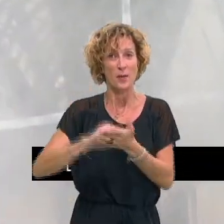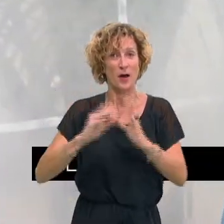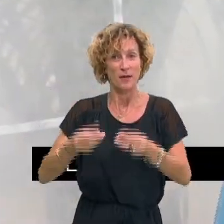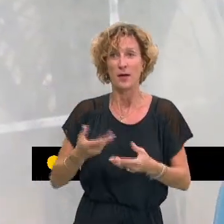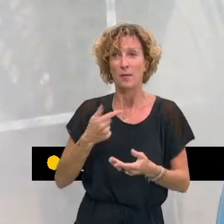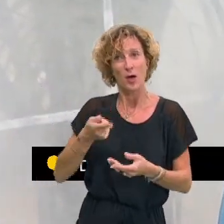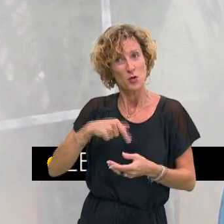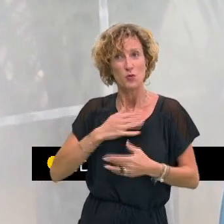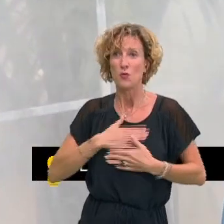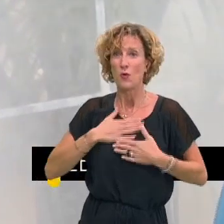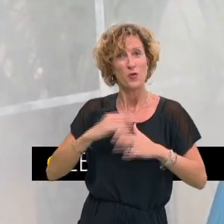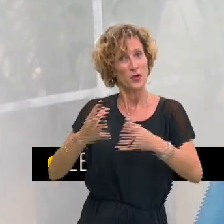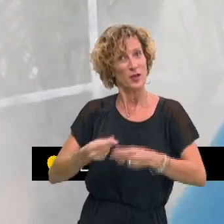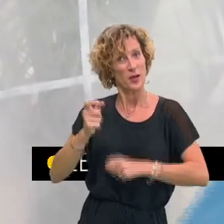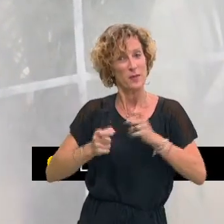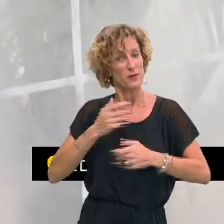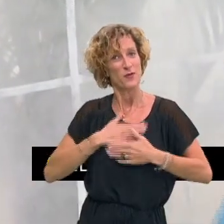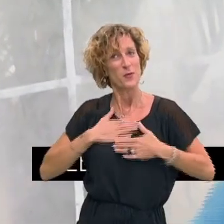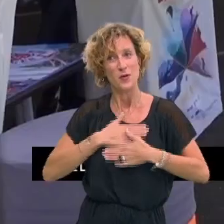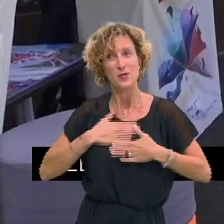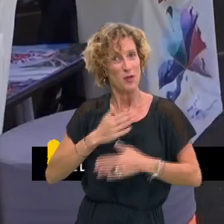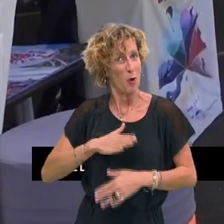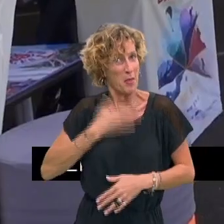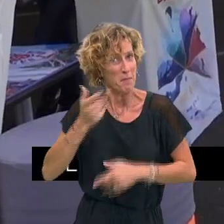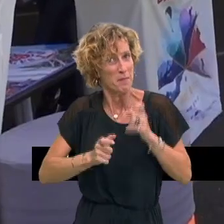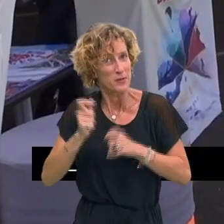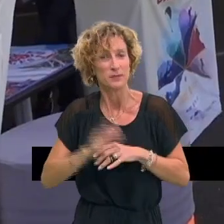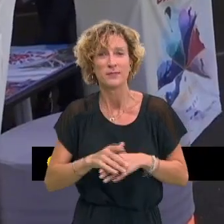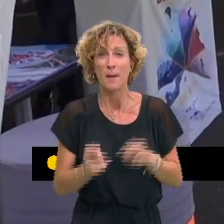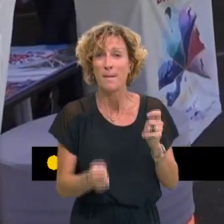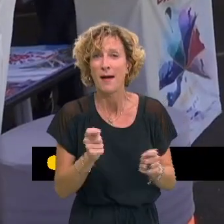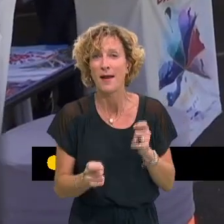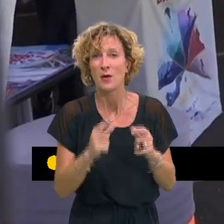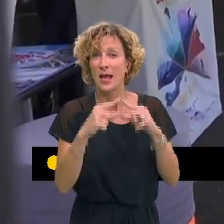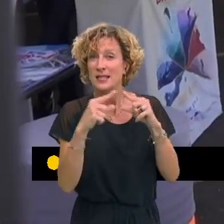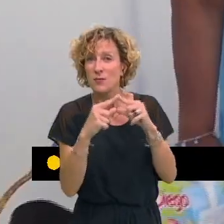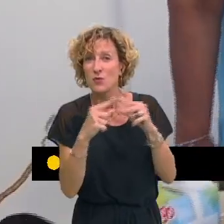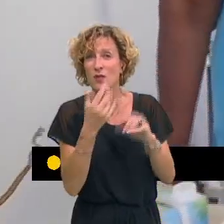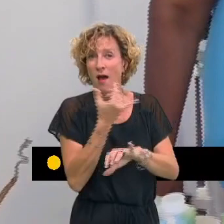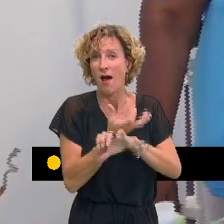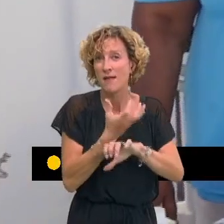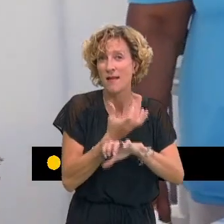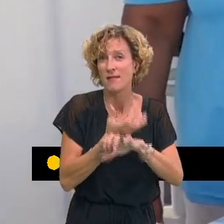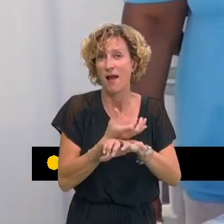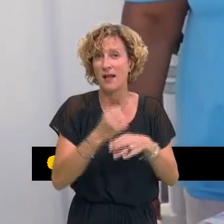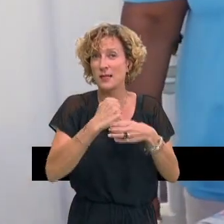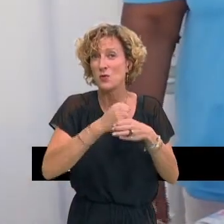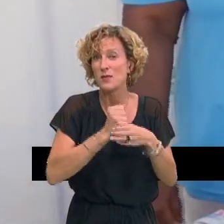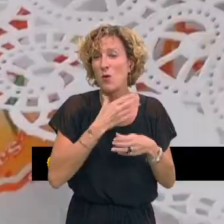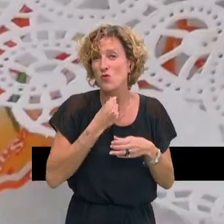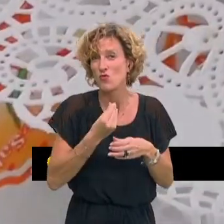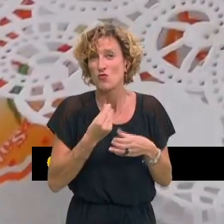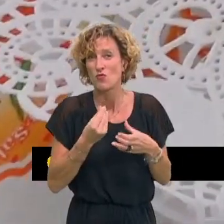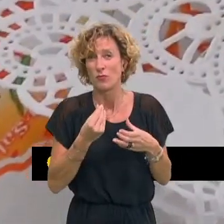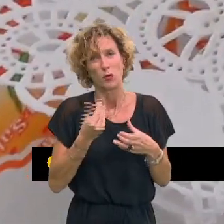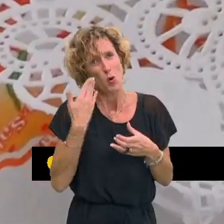bien accueillir les gens, ça me fait plaisir. On aime les gens. Maloya, samoussa, ananas et petits punch à la Réunion, on